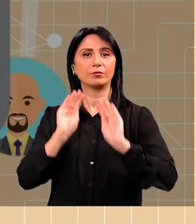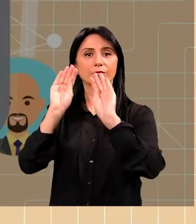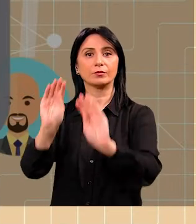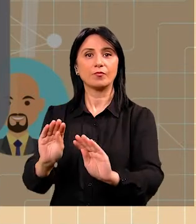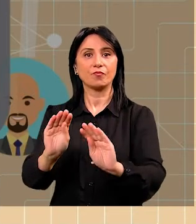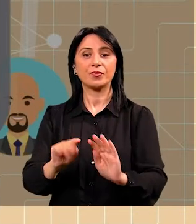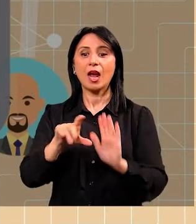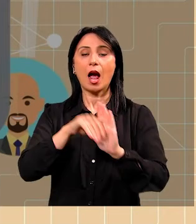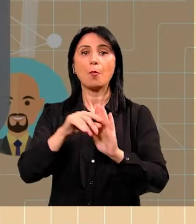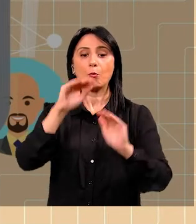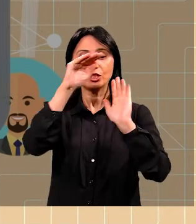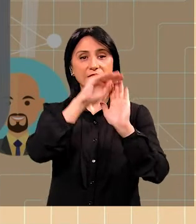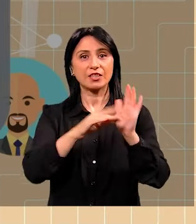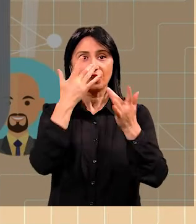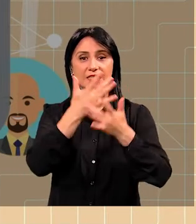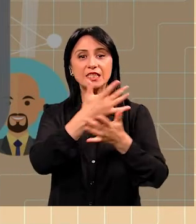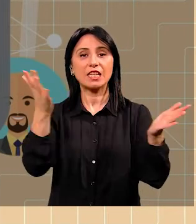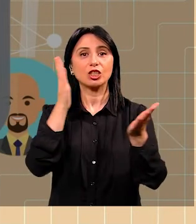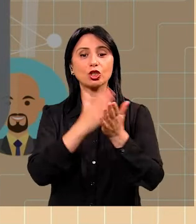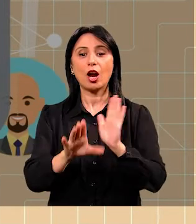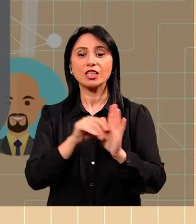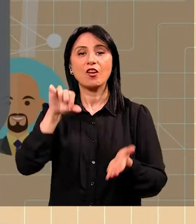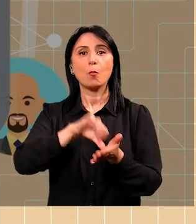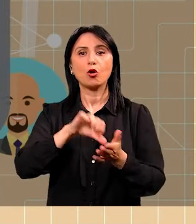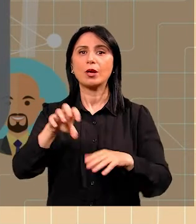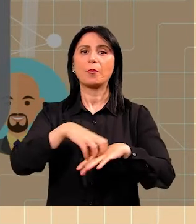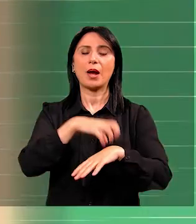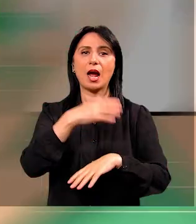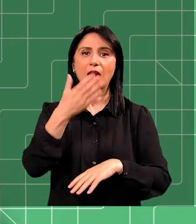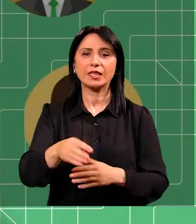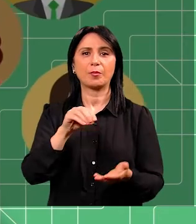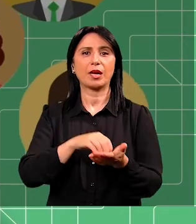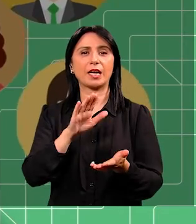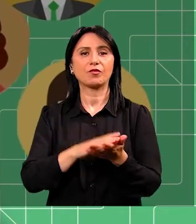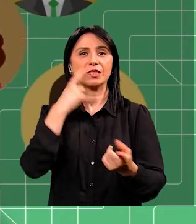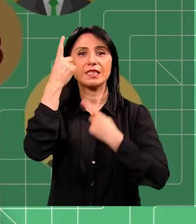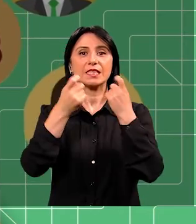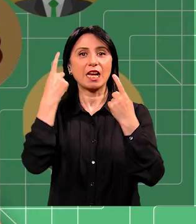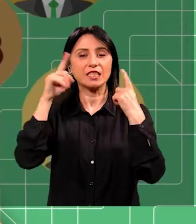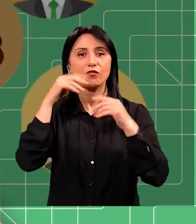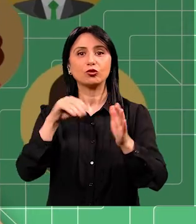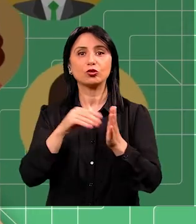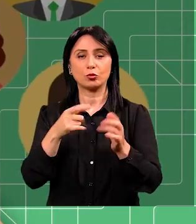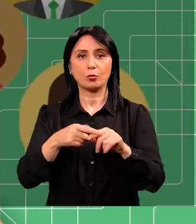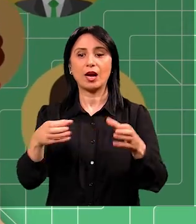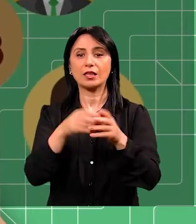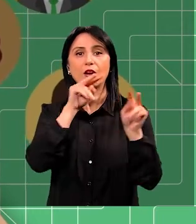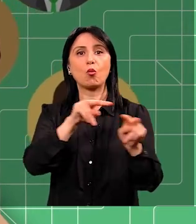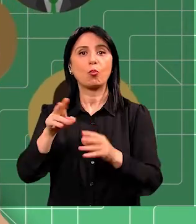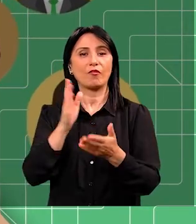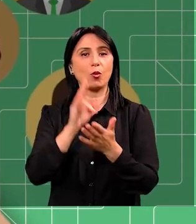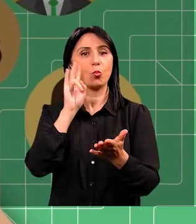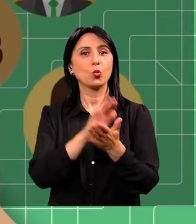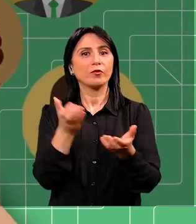տեղադրում վեբ կայքում։ Ընտրացուցակի հանրային տարբերակի ընտրության գործում մասնակից կուսակցությունները, գրանցումը նախաձեռնում խմբերը և